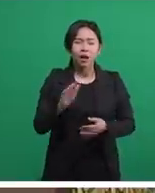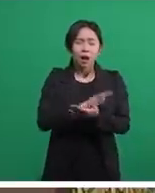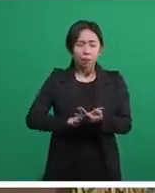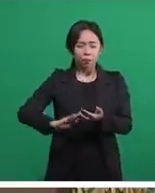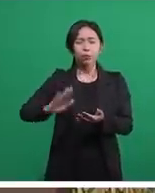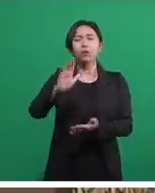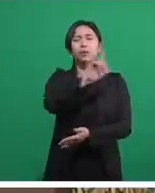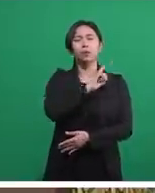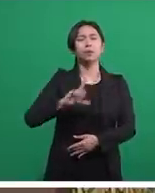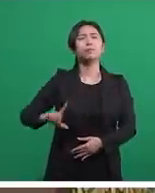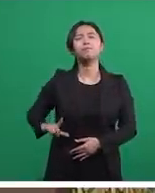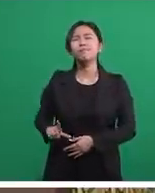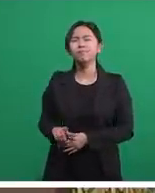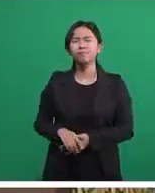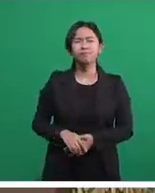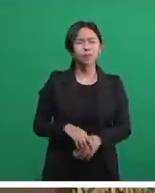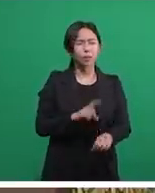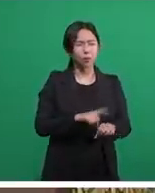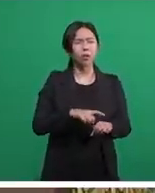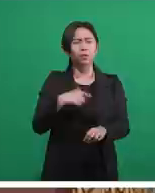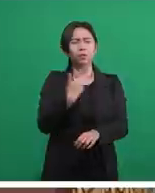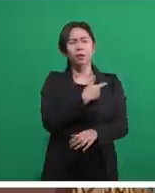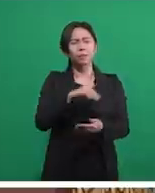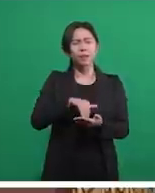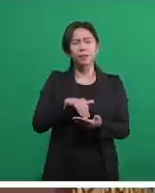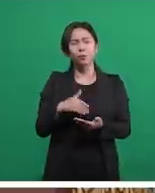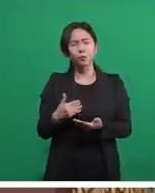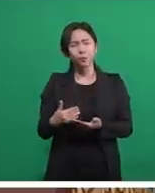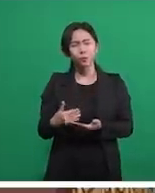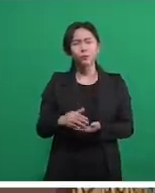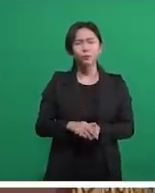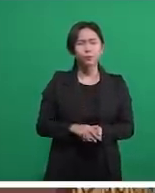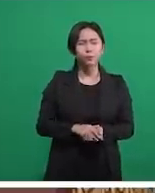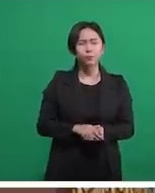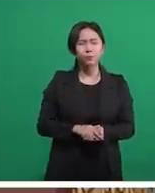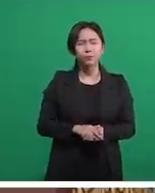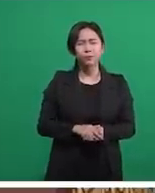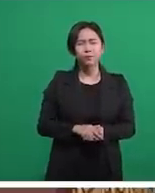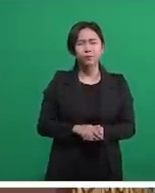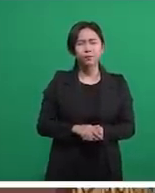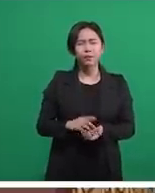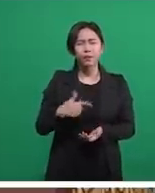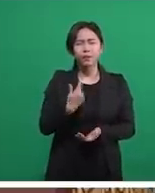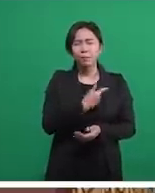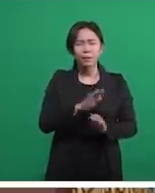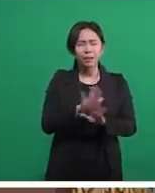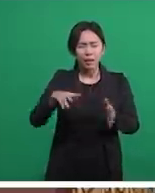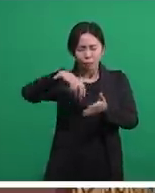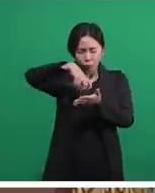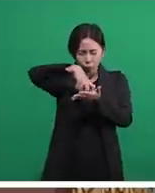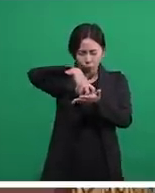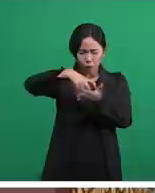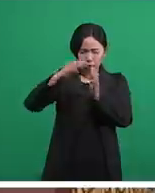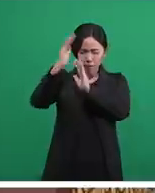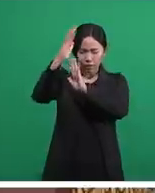Ampunilah ya Tuhan ketika kami terjatuh oleh karena hal ini, tergoda untuk tidak menundukkan diri di